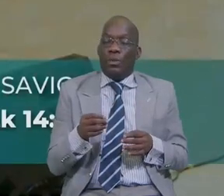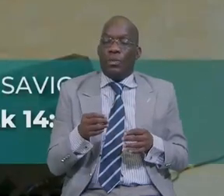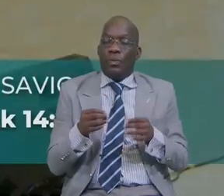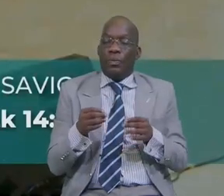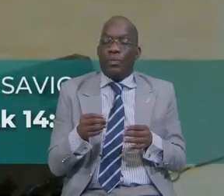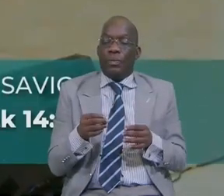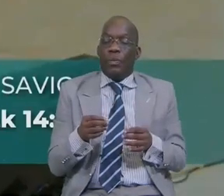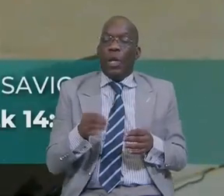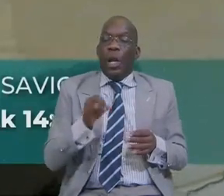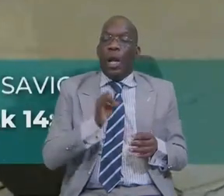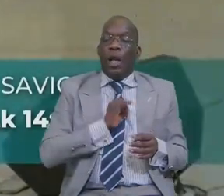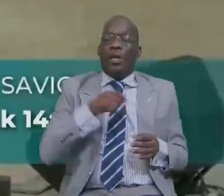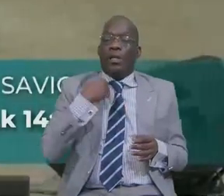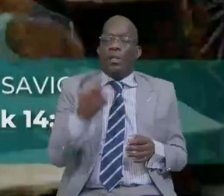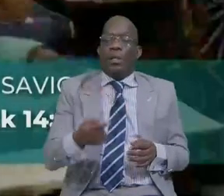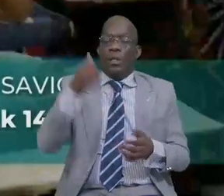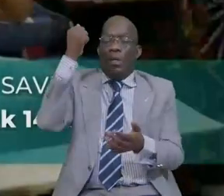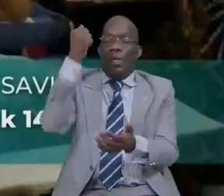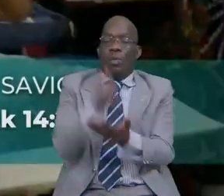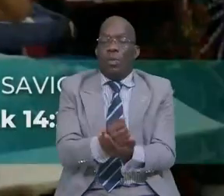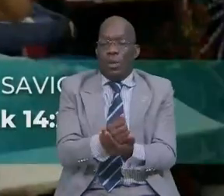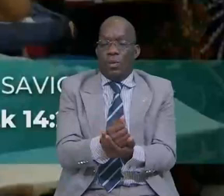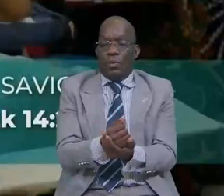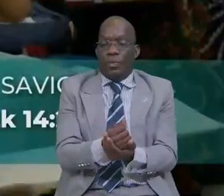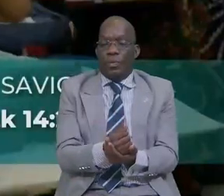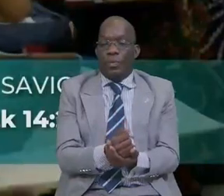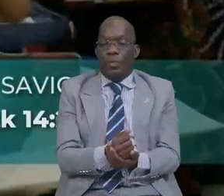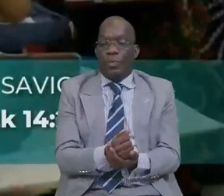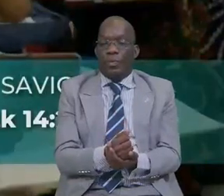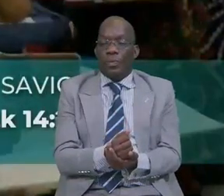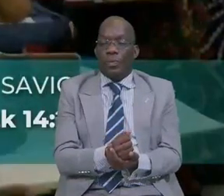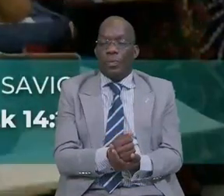l'évangile se termine par Amen. Et moi, je dis Amen.